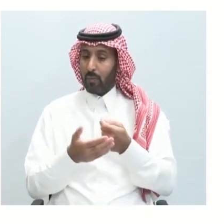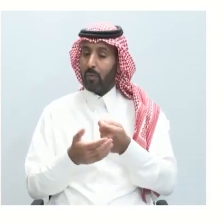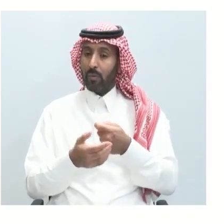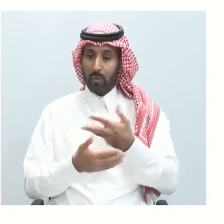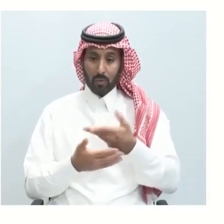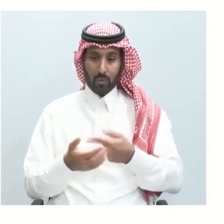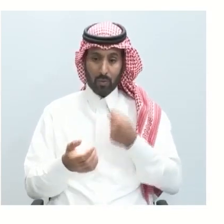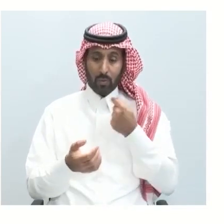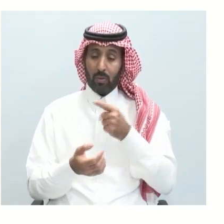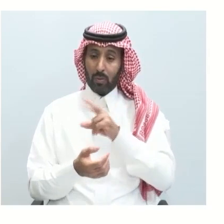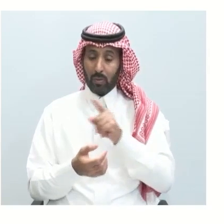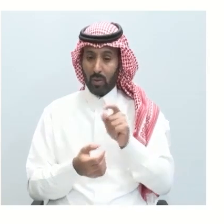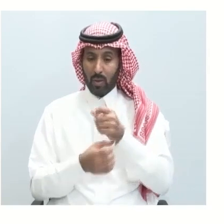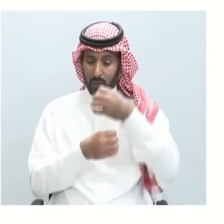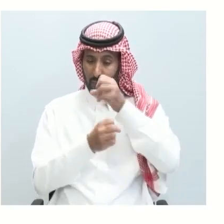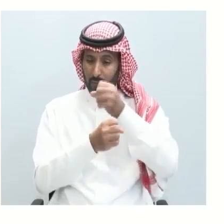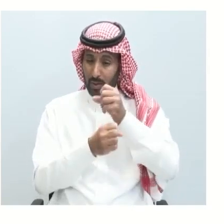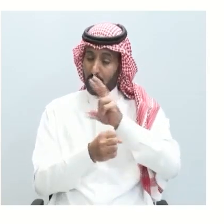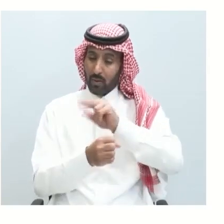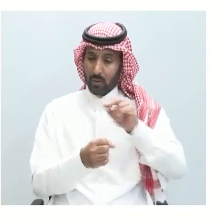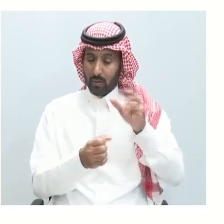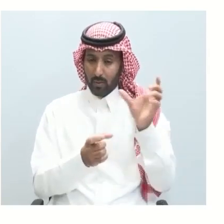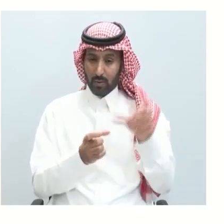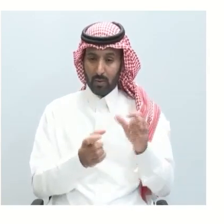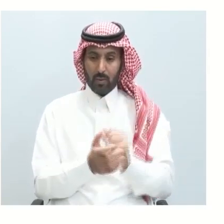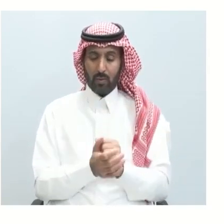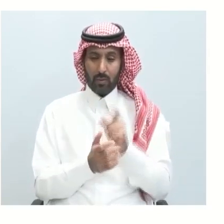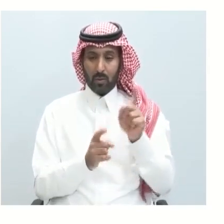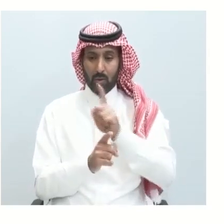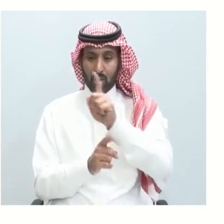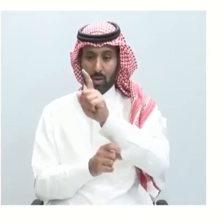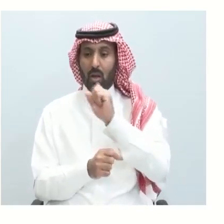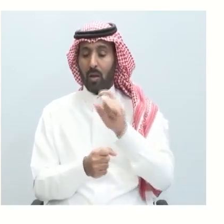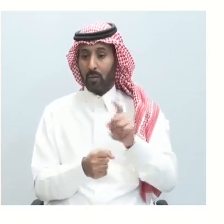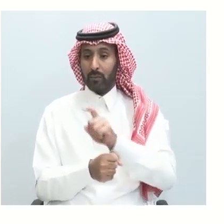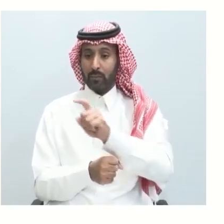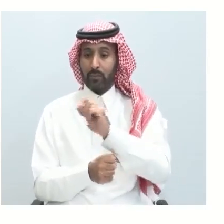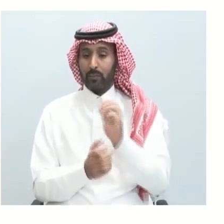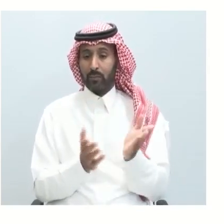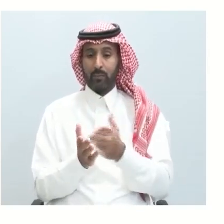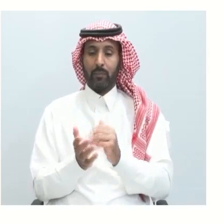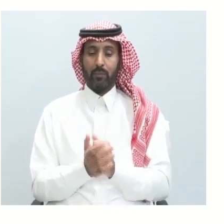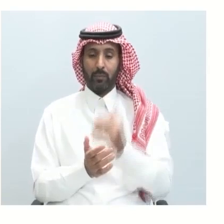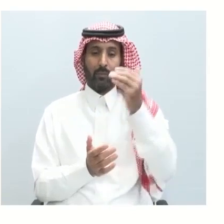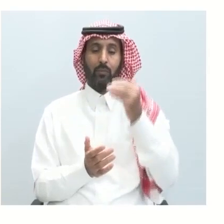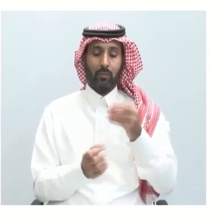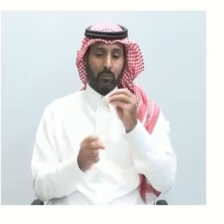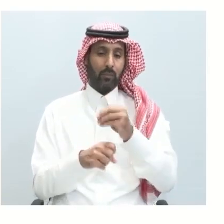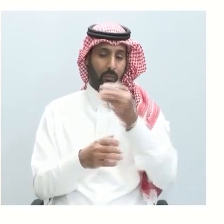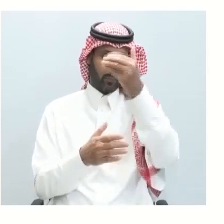نفسها اذا ركز معي هنا كلها في الحاله الغازيه ننتقل الان ما هي